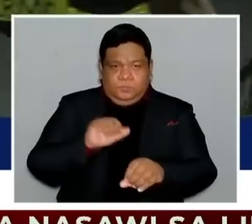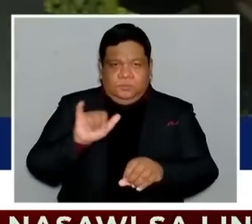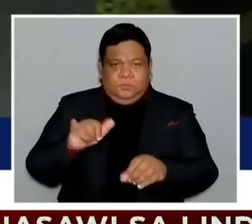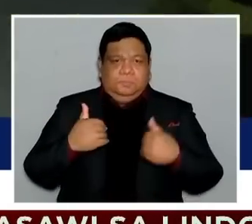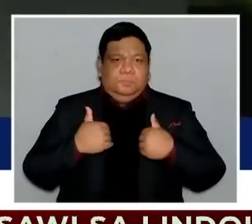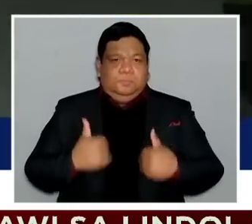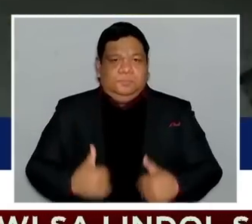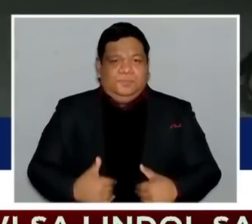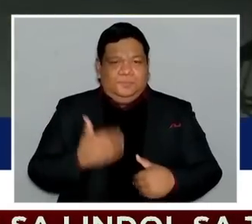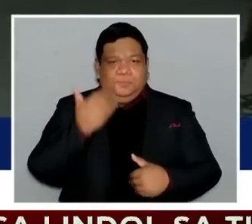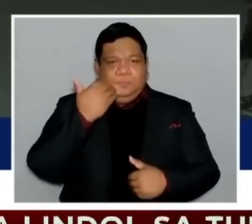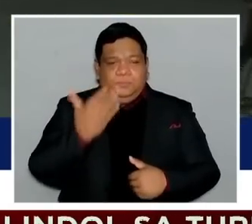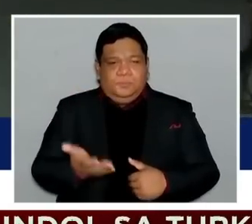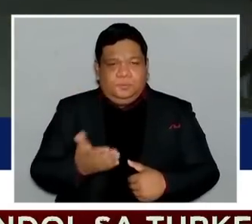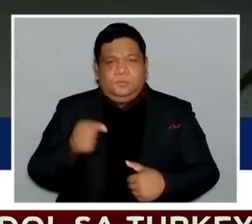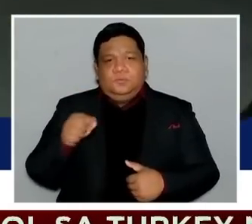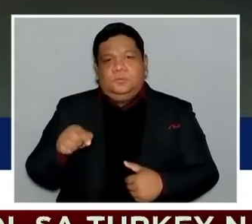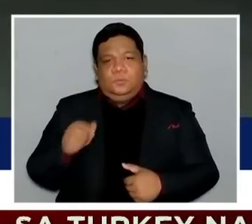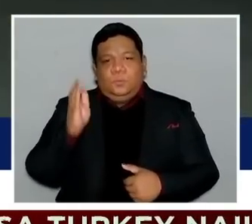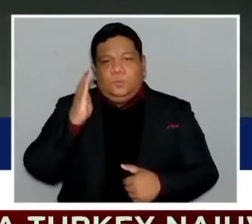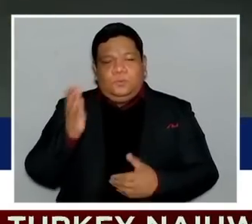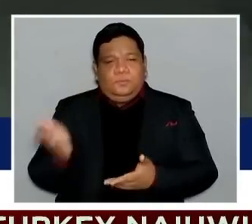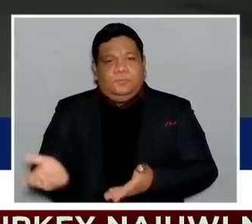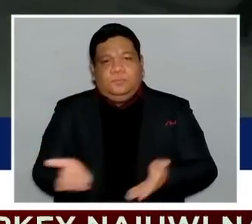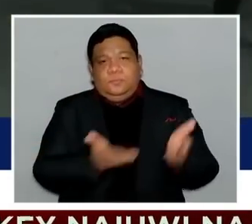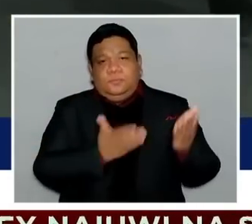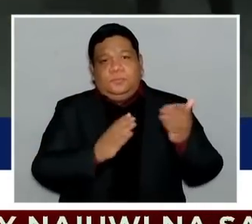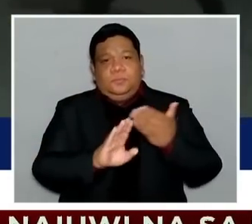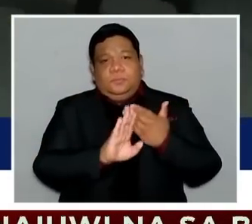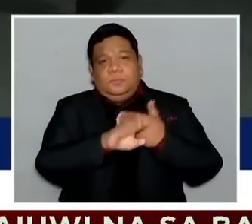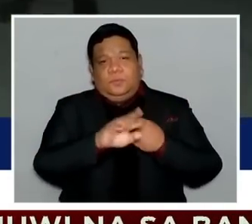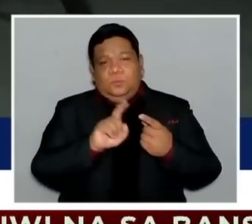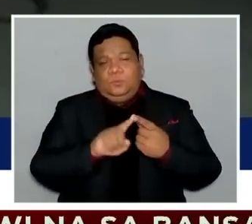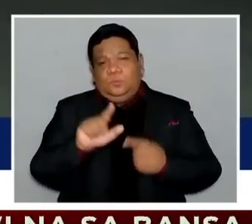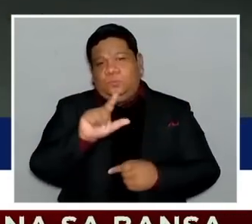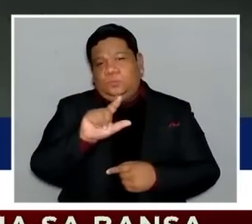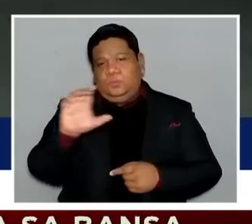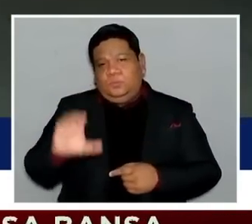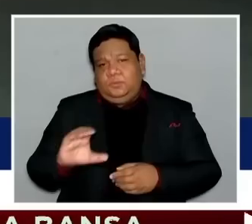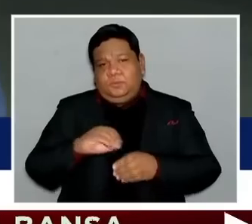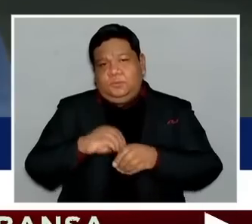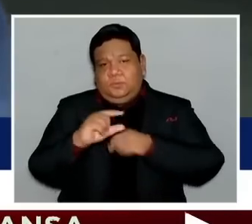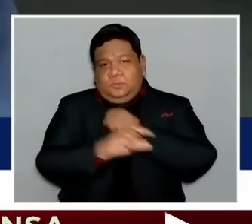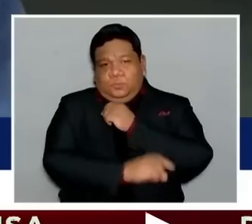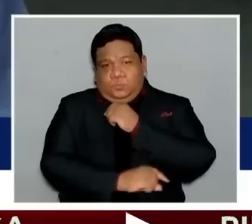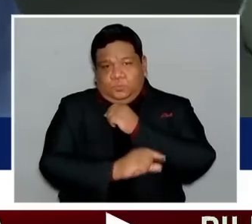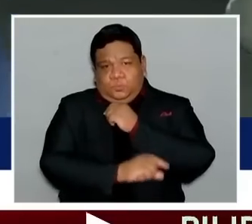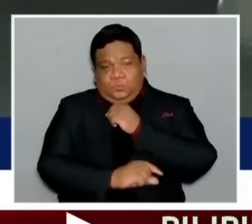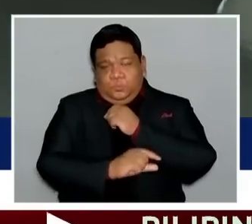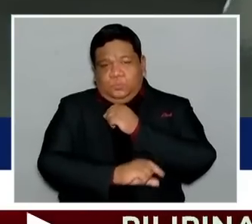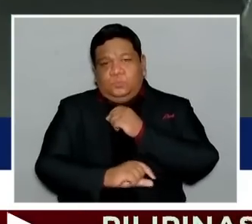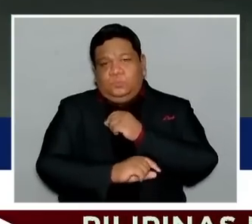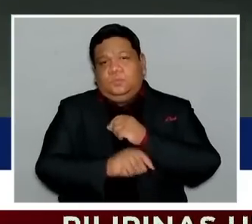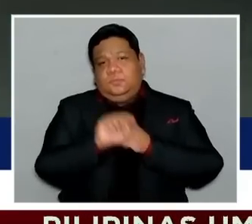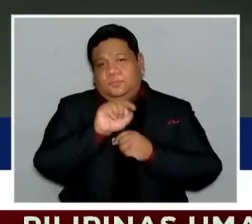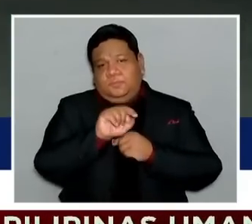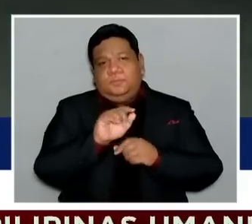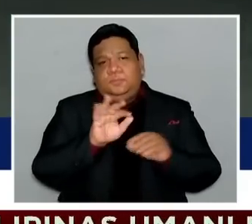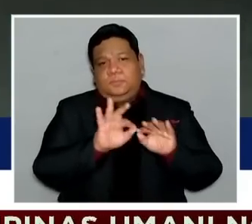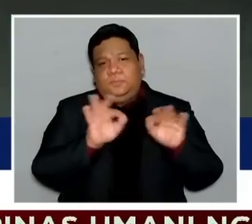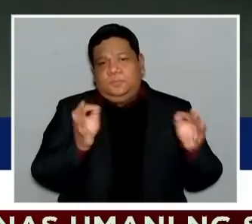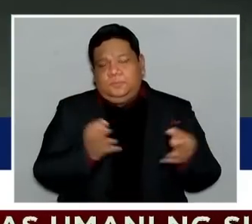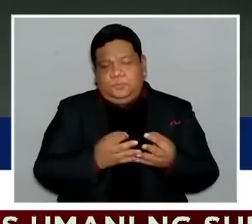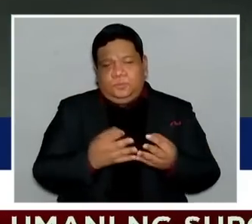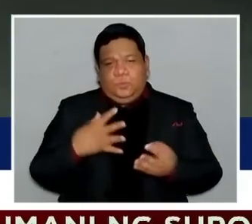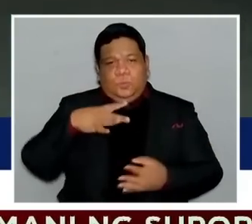saan siya ay agad na ibabiyahe pauwi sa Lucena City sa Quezon, kung saan ay nag-aabang na ang kanyang pamilya